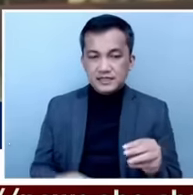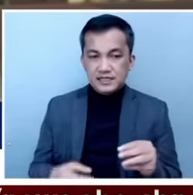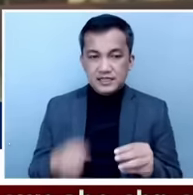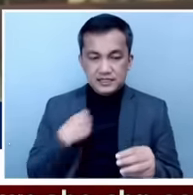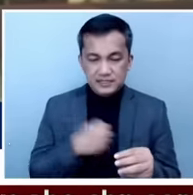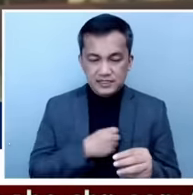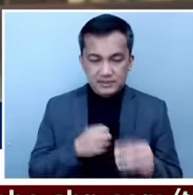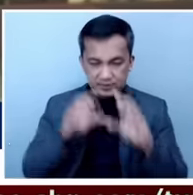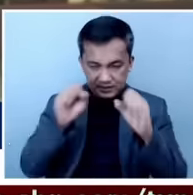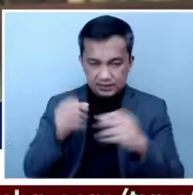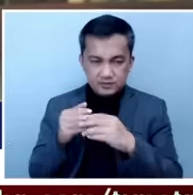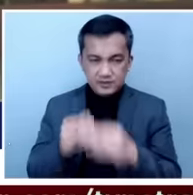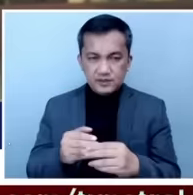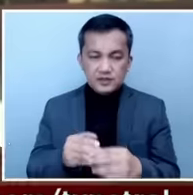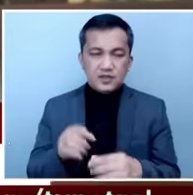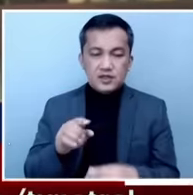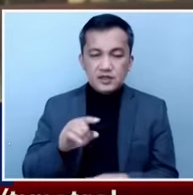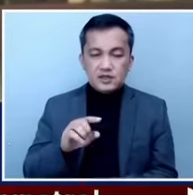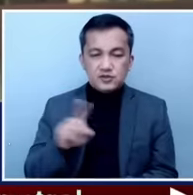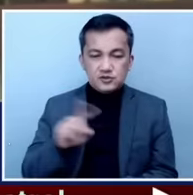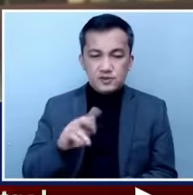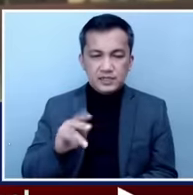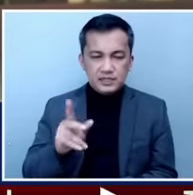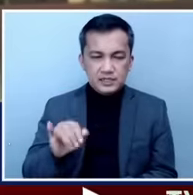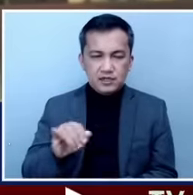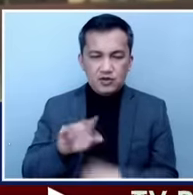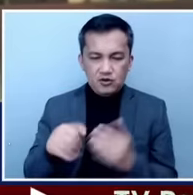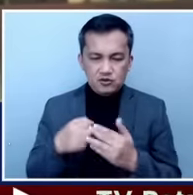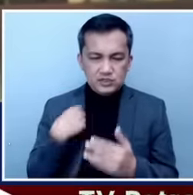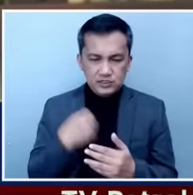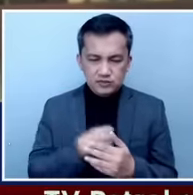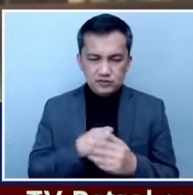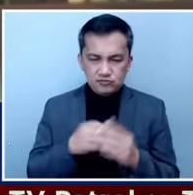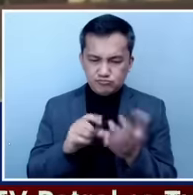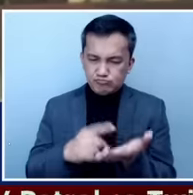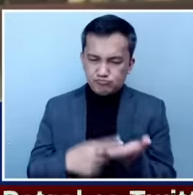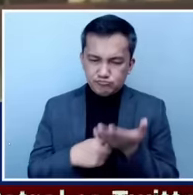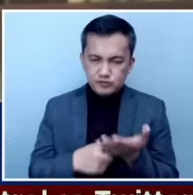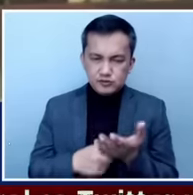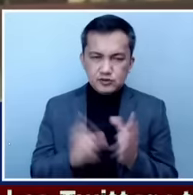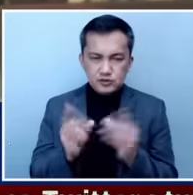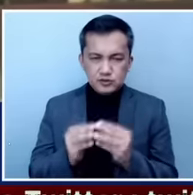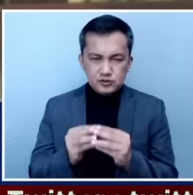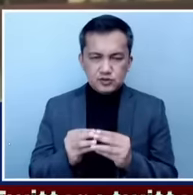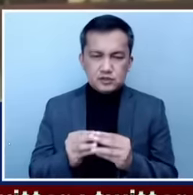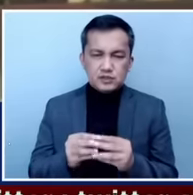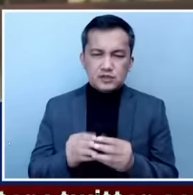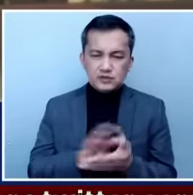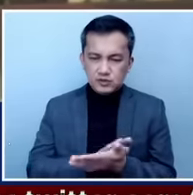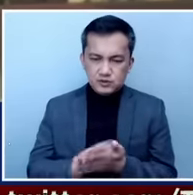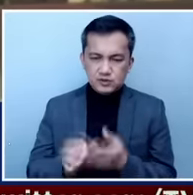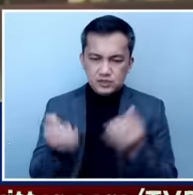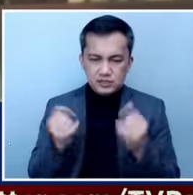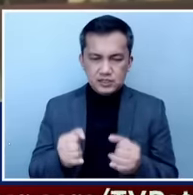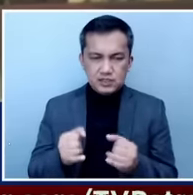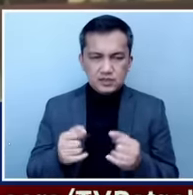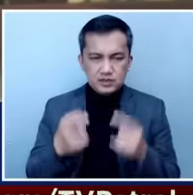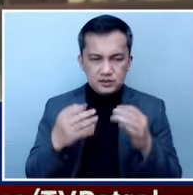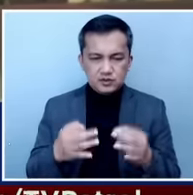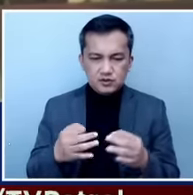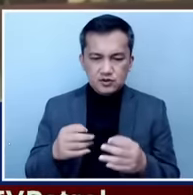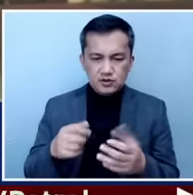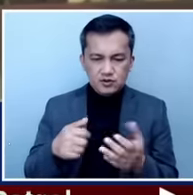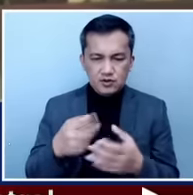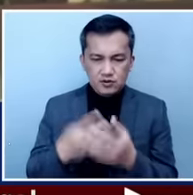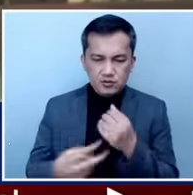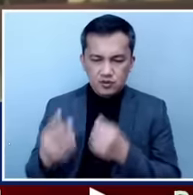Zubiri itong isang all-senators caucus para plansyahin yung issue ng ilang senador tungkol dito sa resolution of both